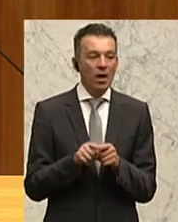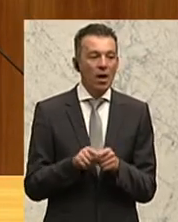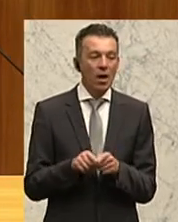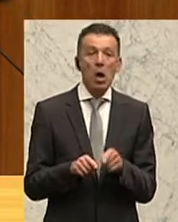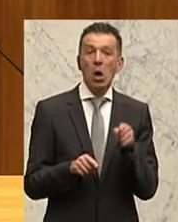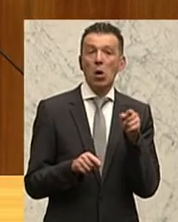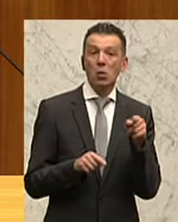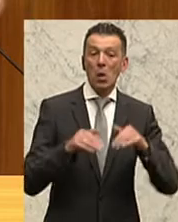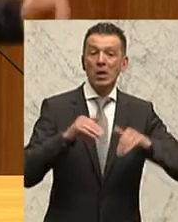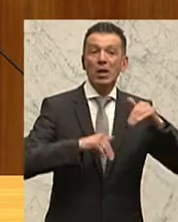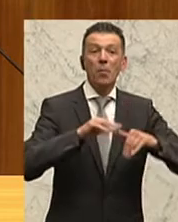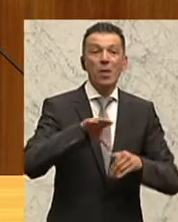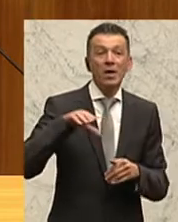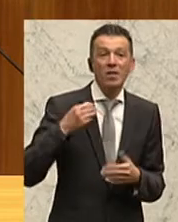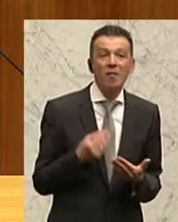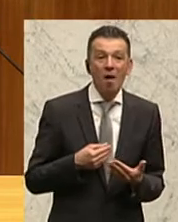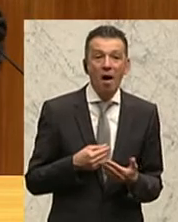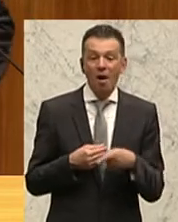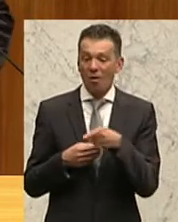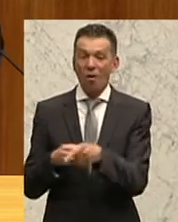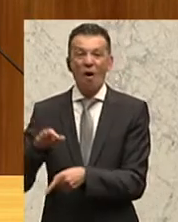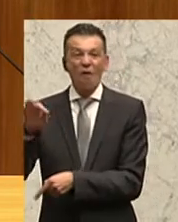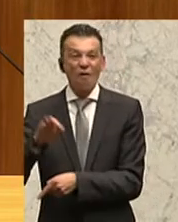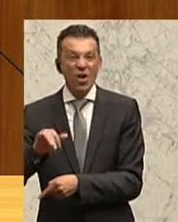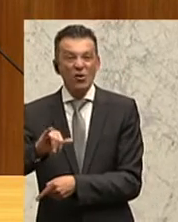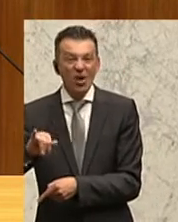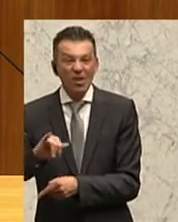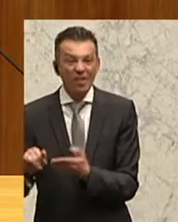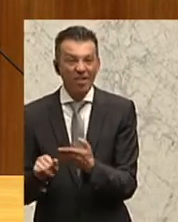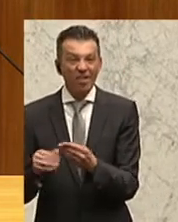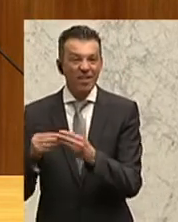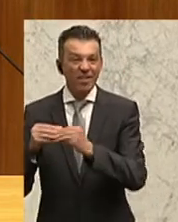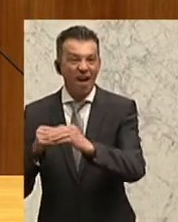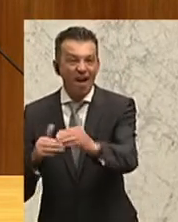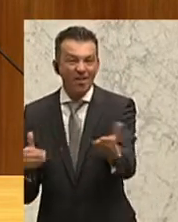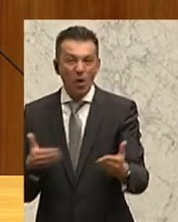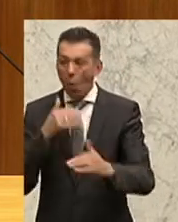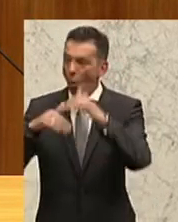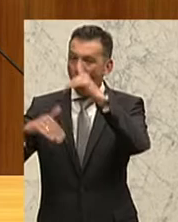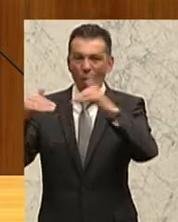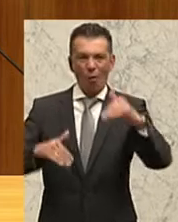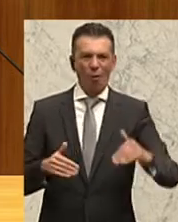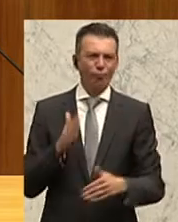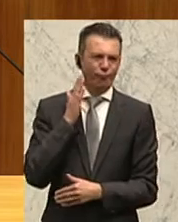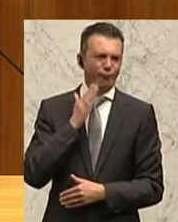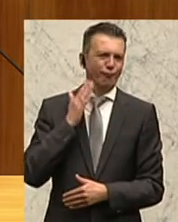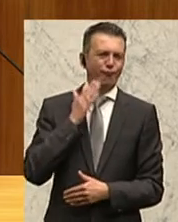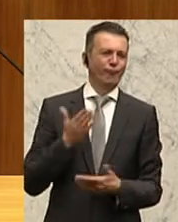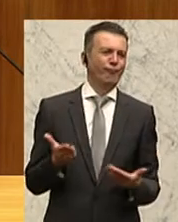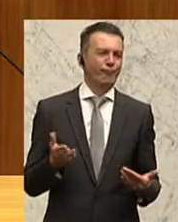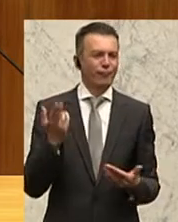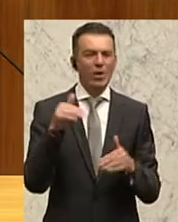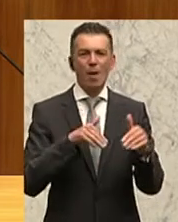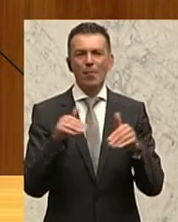wäre. Das haben die Fidschi-Inseln am Sandstrand auch nicht. Und das ist eine, letztlich eine massive Blamage. Herr Minister, darf ich Ihnen